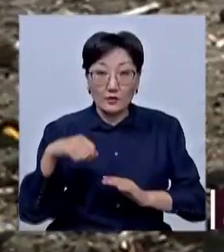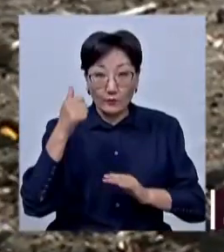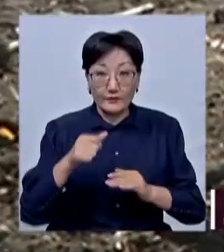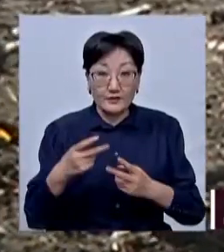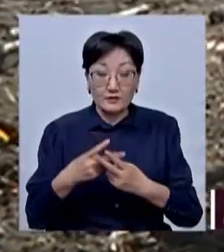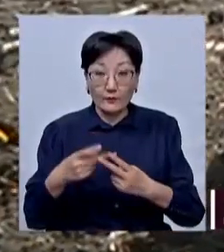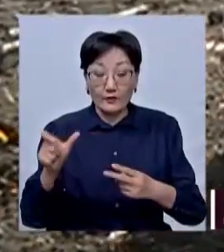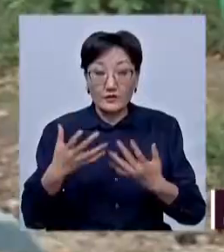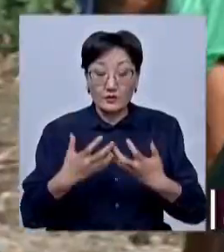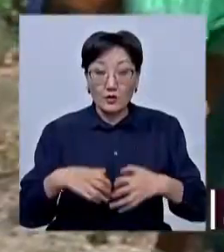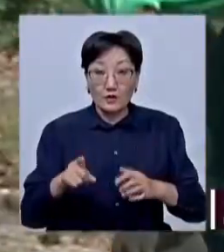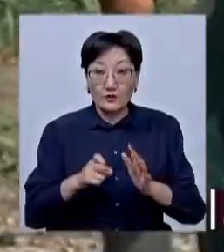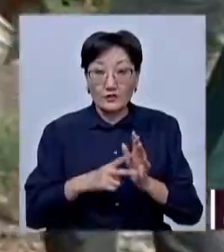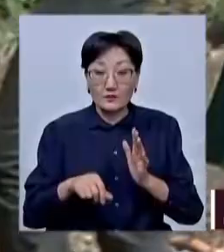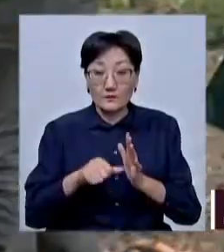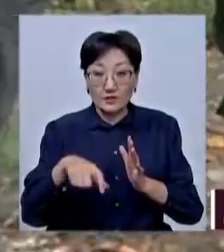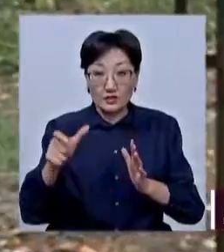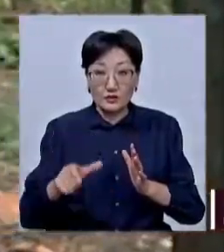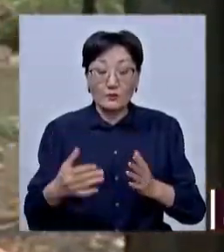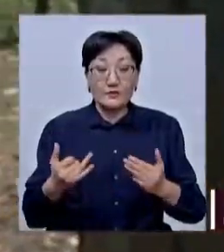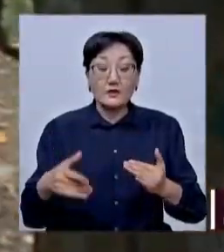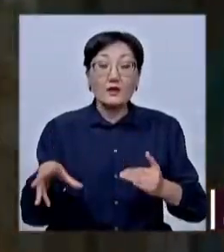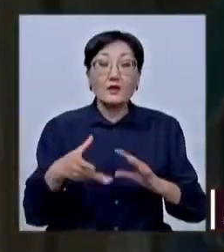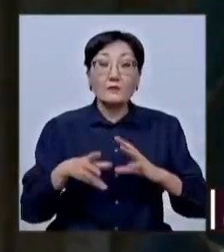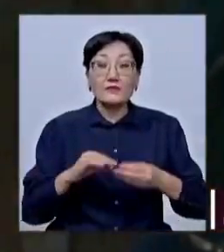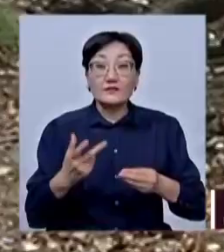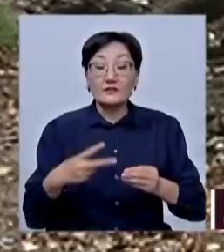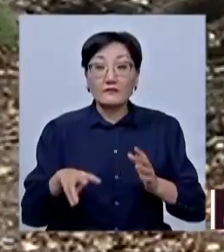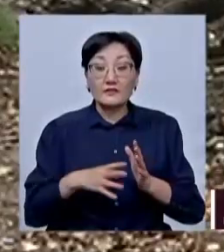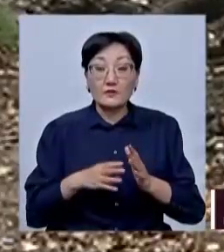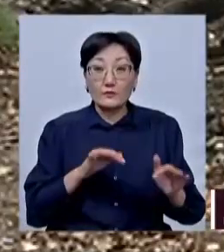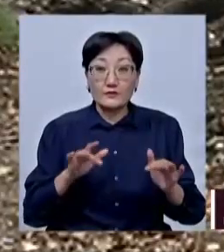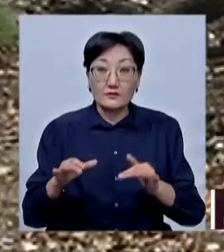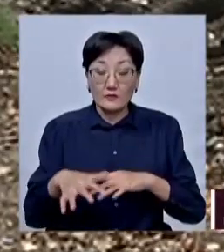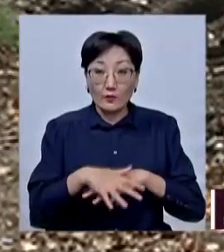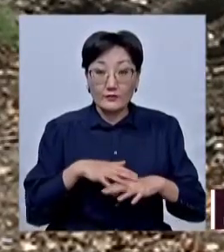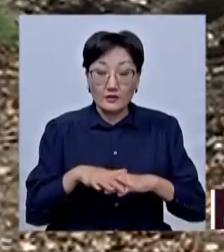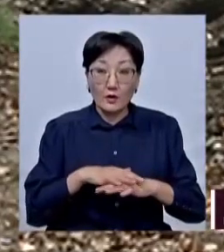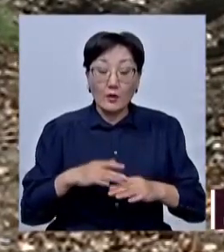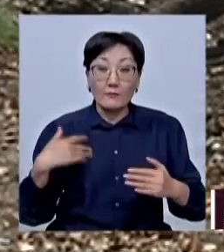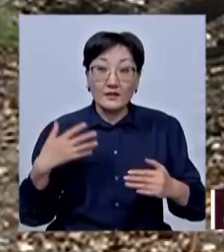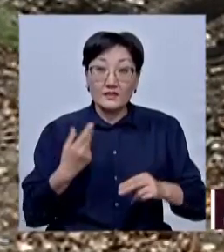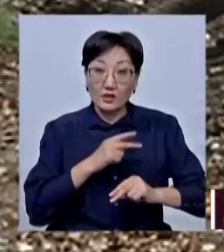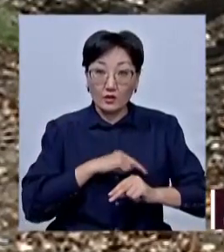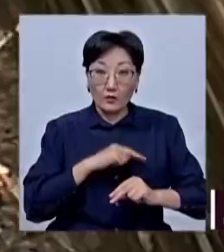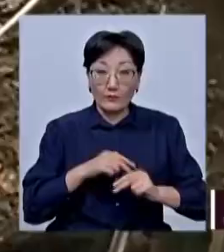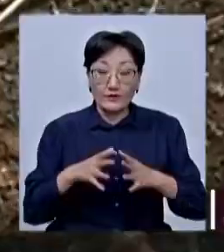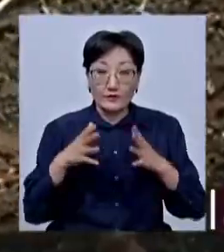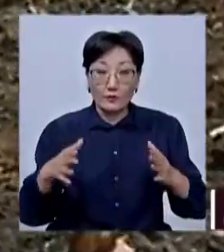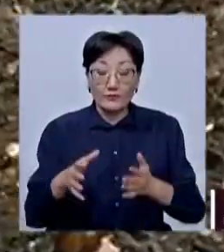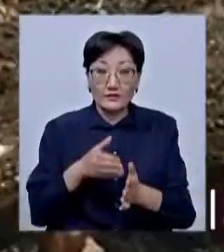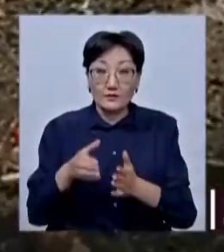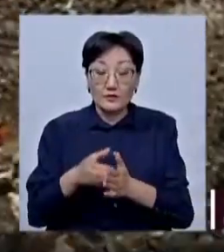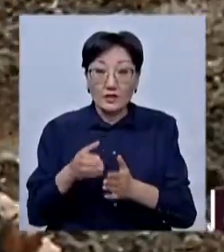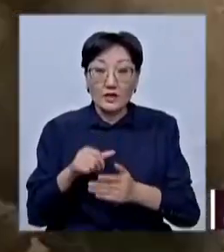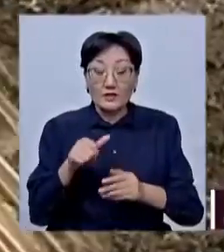осужденных насчитывалось 176 человек. Сейчас всего 29 задействованы в общественно полезных работах. Масштаб уборки и